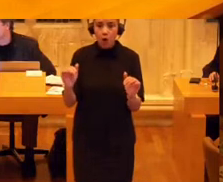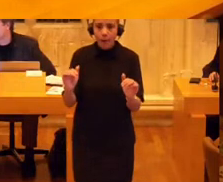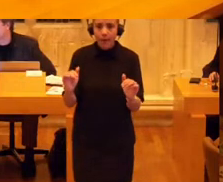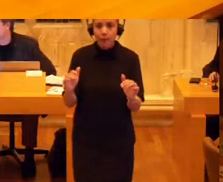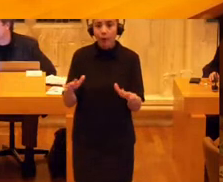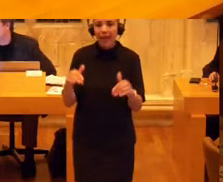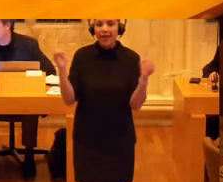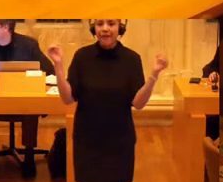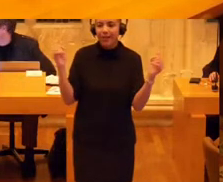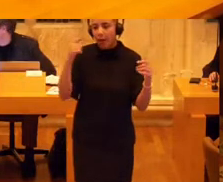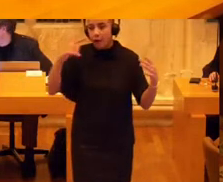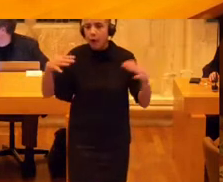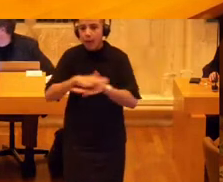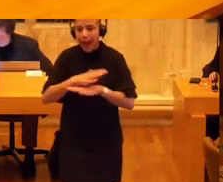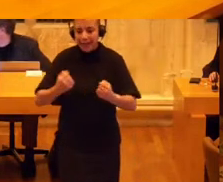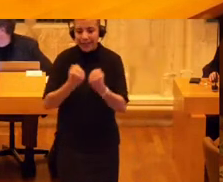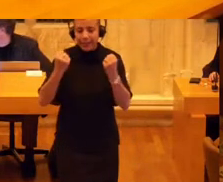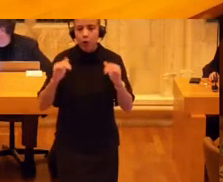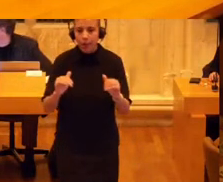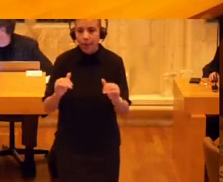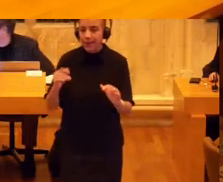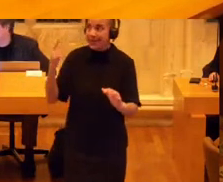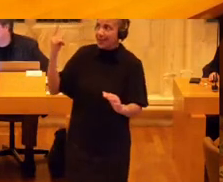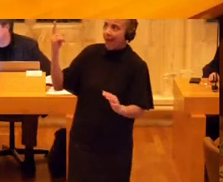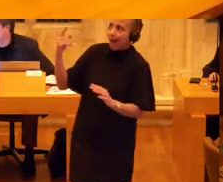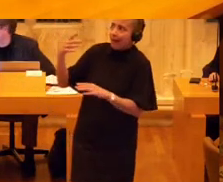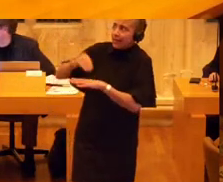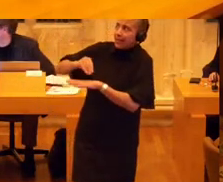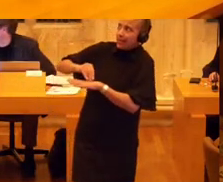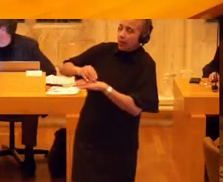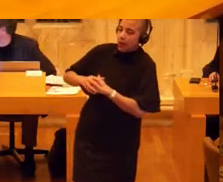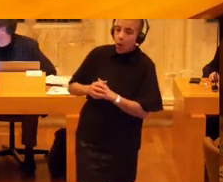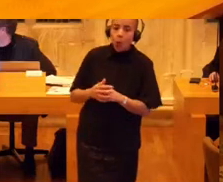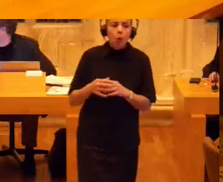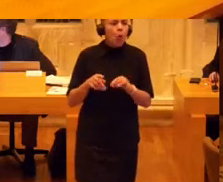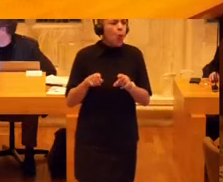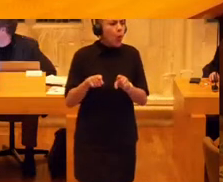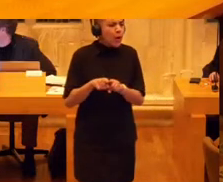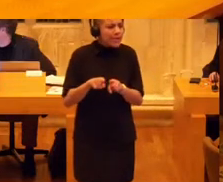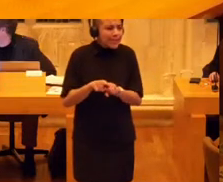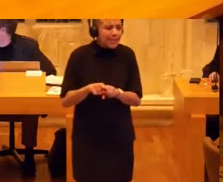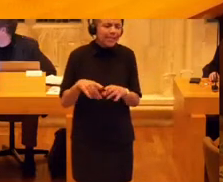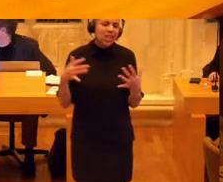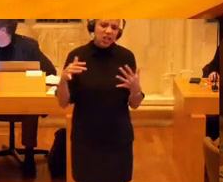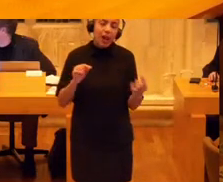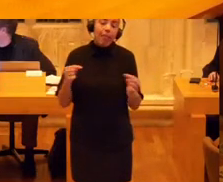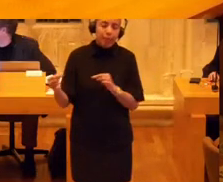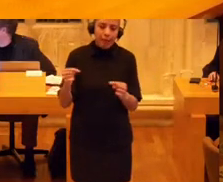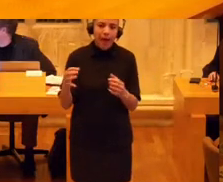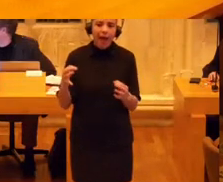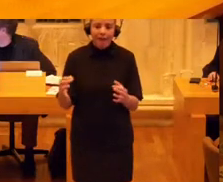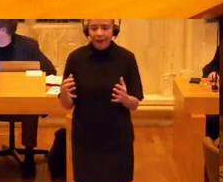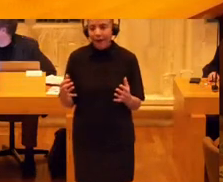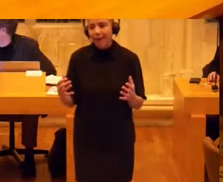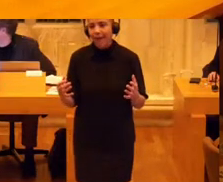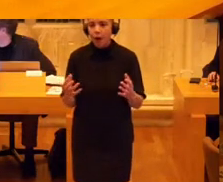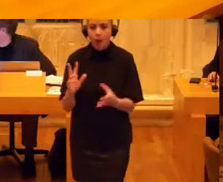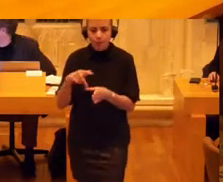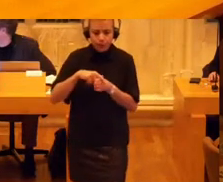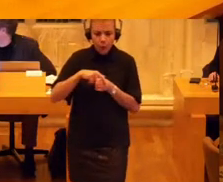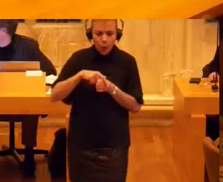aussi sur le dialogue entre mise en selle et efficacité cyclable. Tu disais, Francis, moi